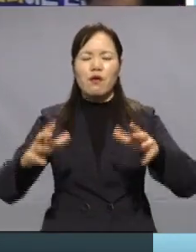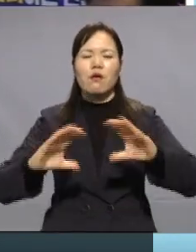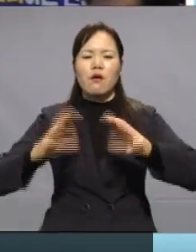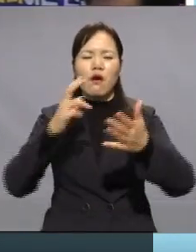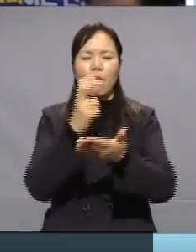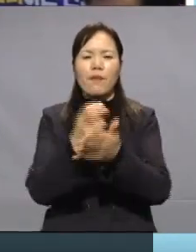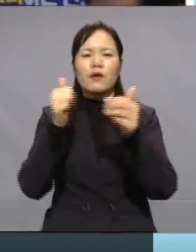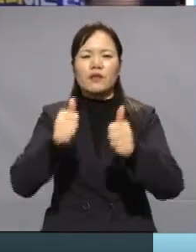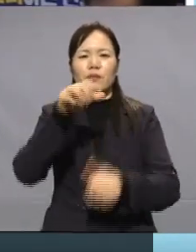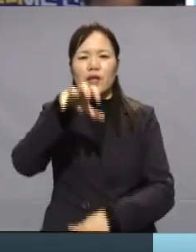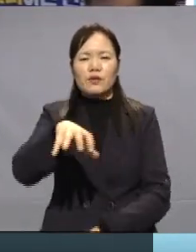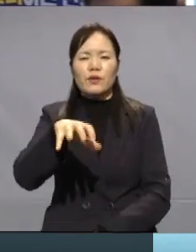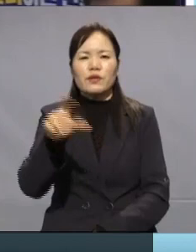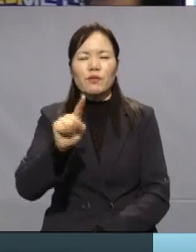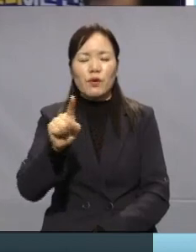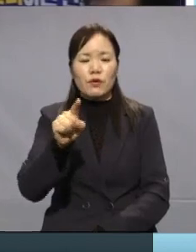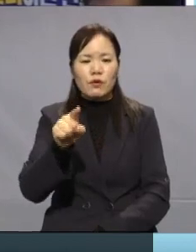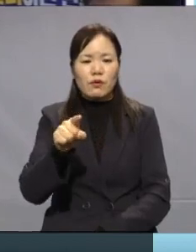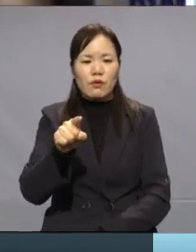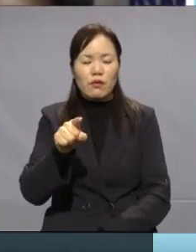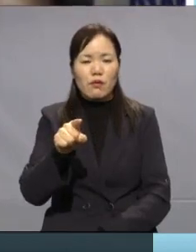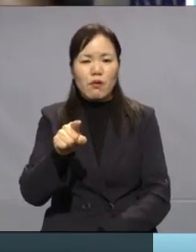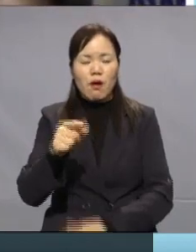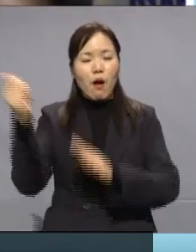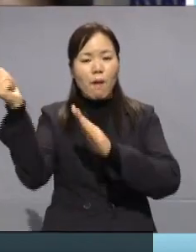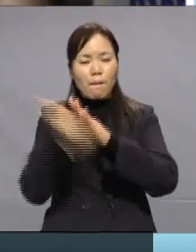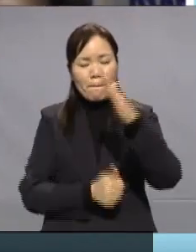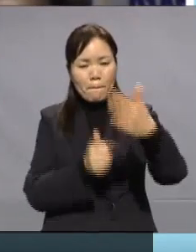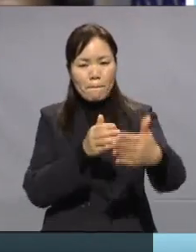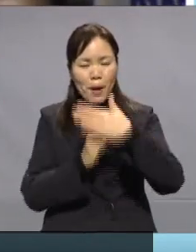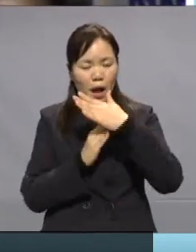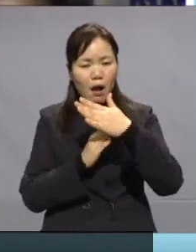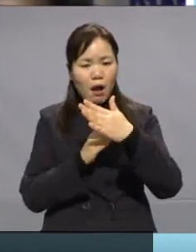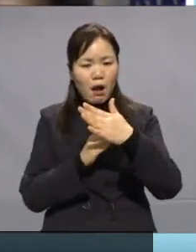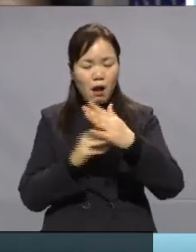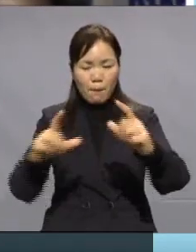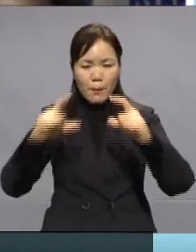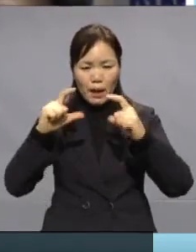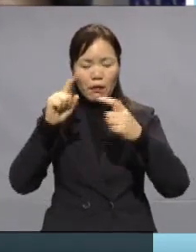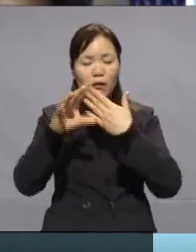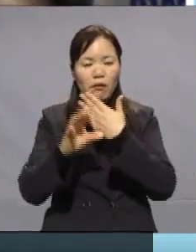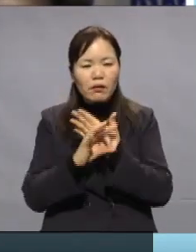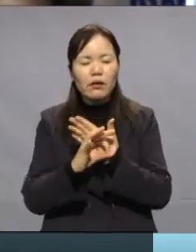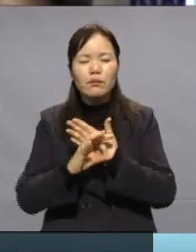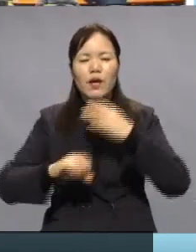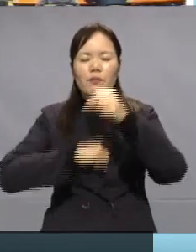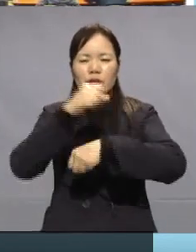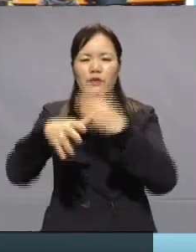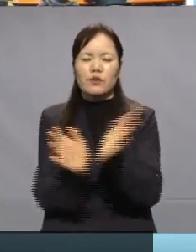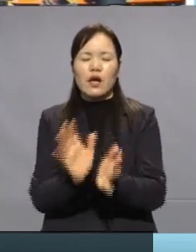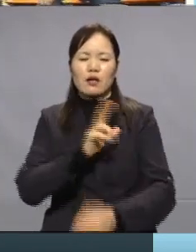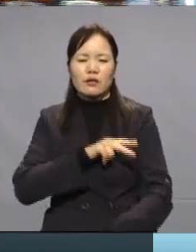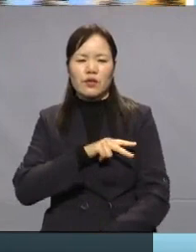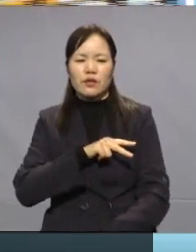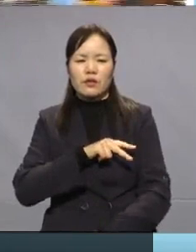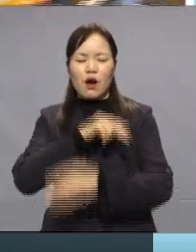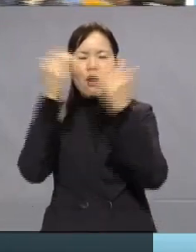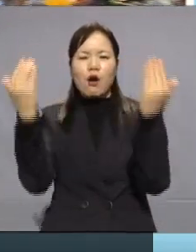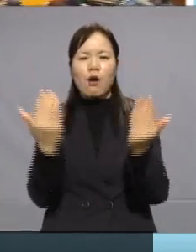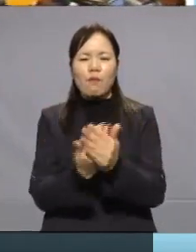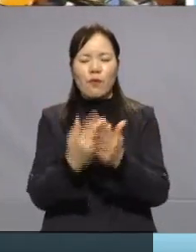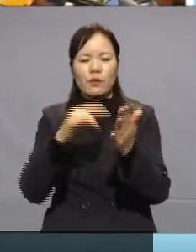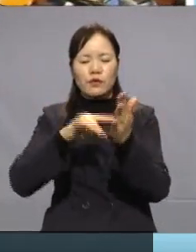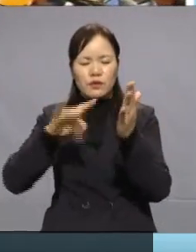이거는 인용될 수가 없다 기각 뭐 이런 판결이 나온다고 하면 민주당 국회의원 세비를 전액